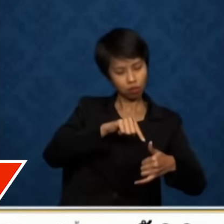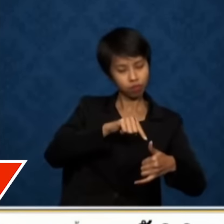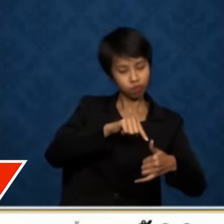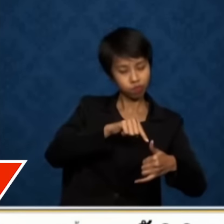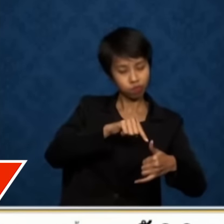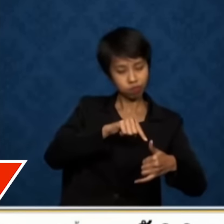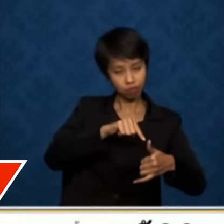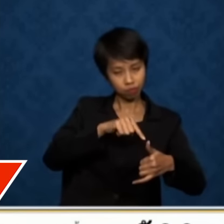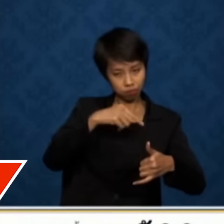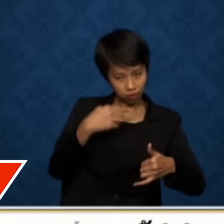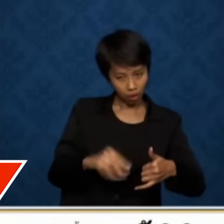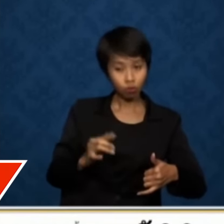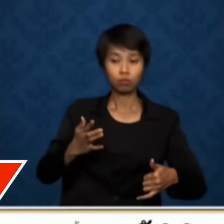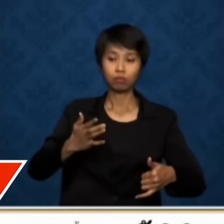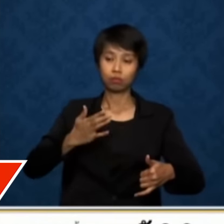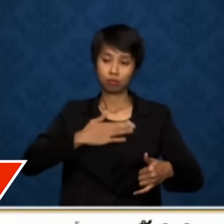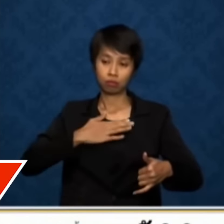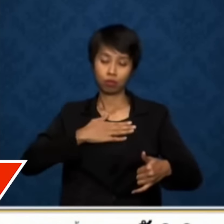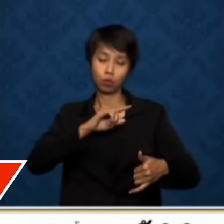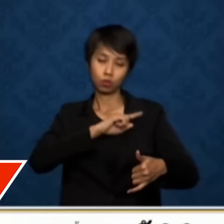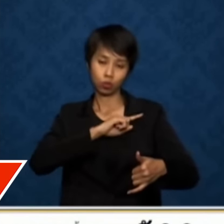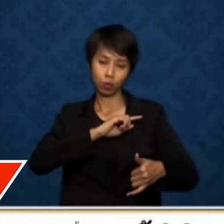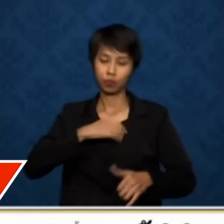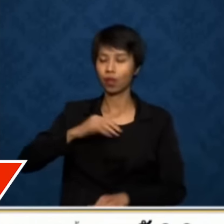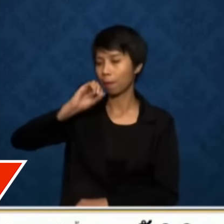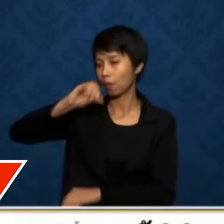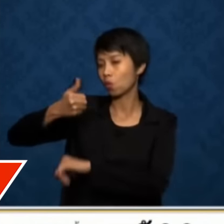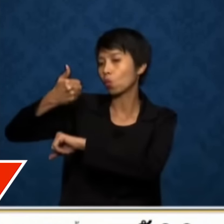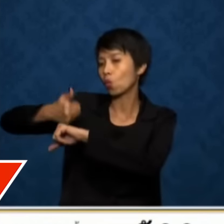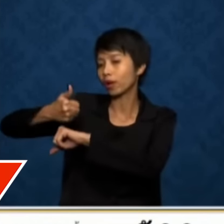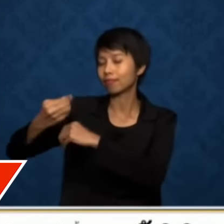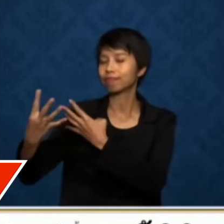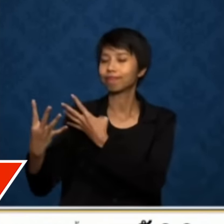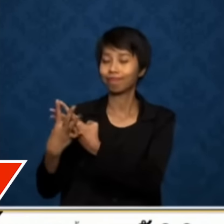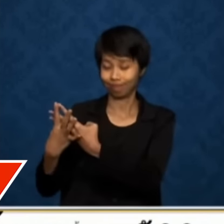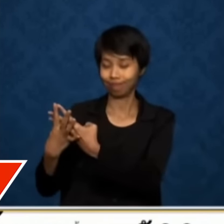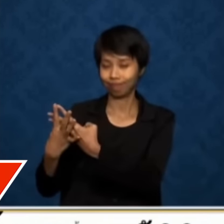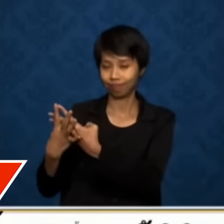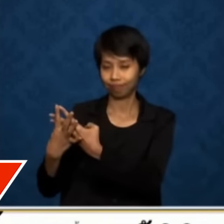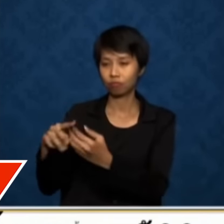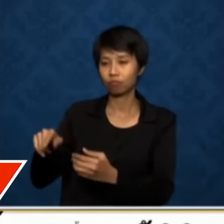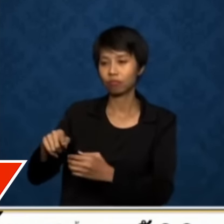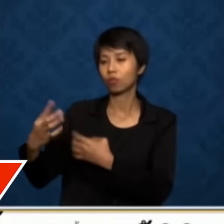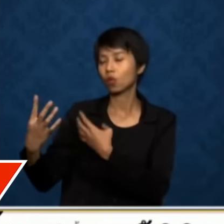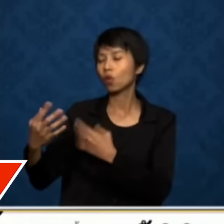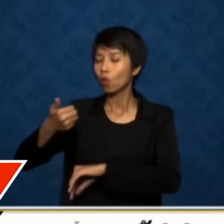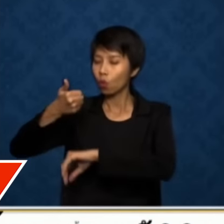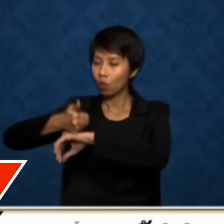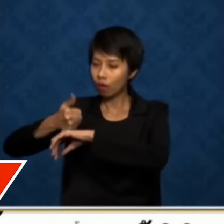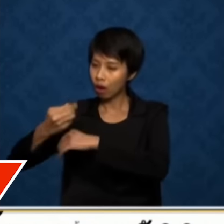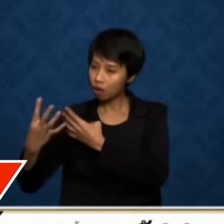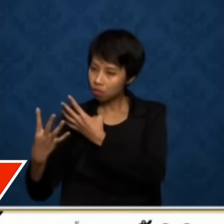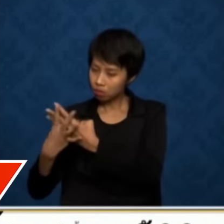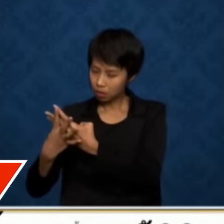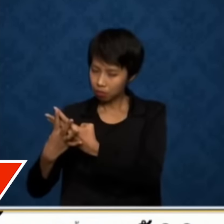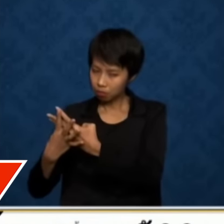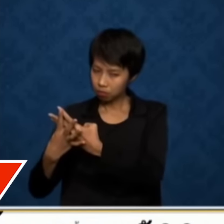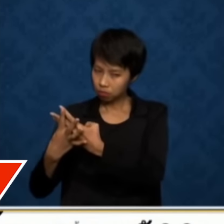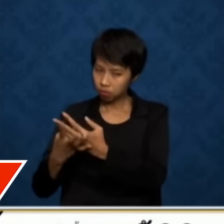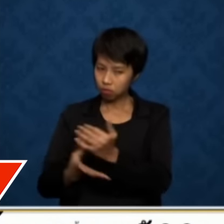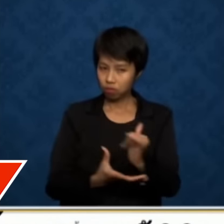ป่วยให้ผู้คุมเนี่ยนะครับไปแจ้งกับผบ.เรือนจำผบ.เรือนจำเนี่ยมีหน้าที่ที่ต้องส่งคน